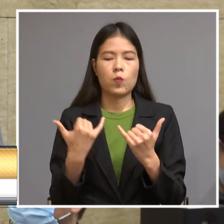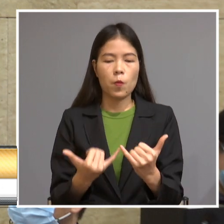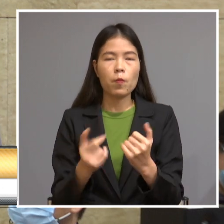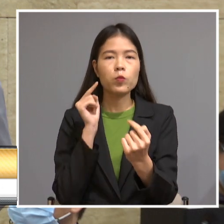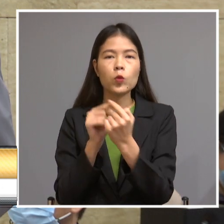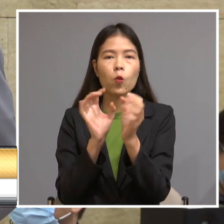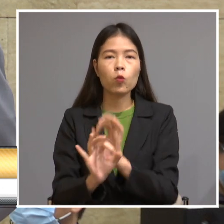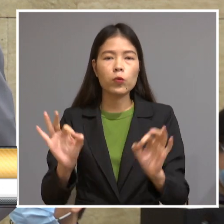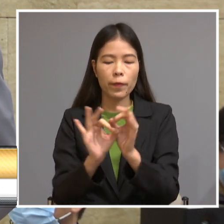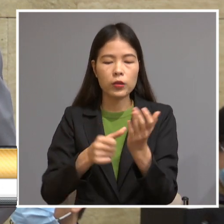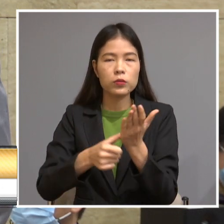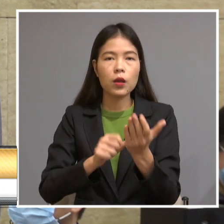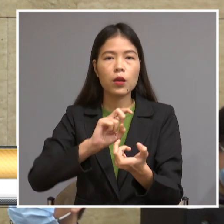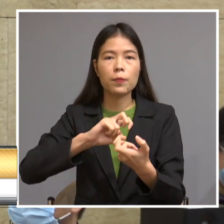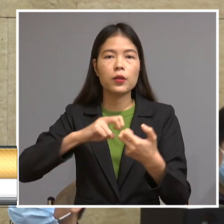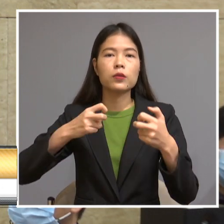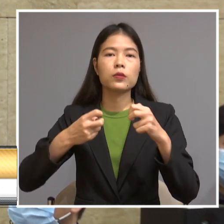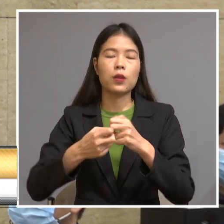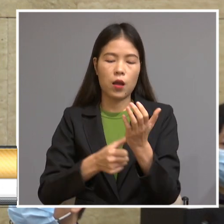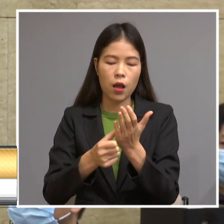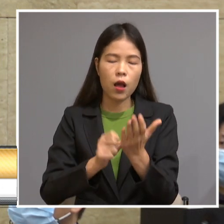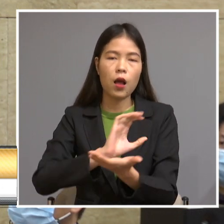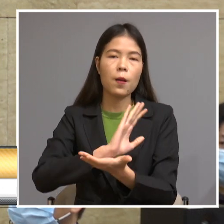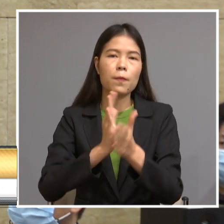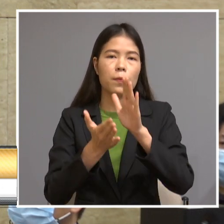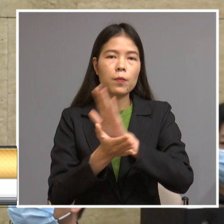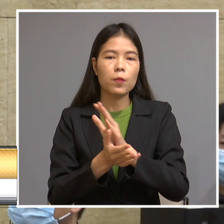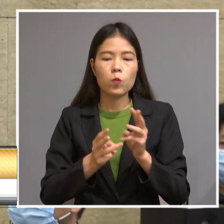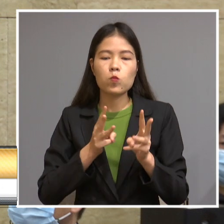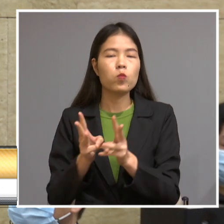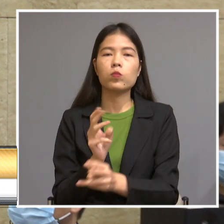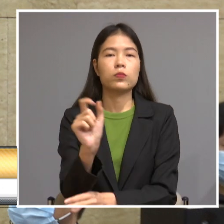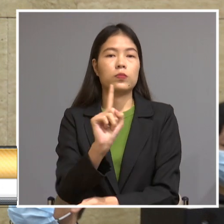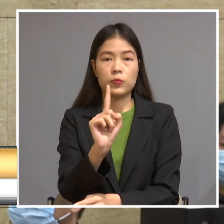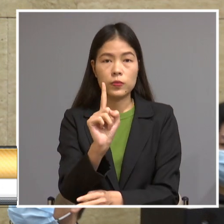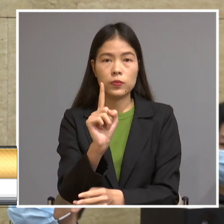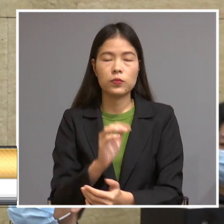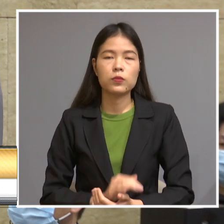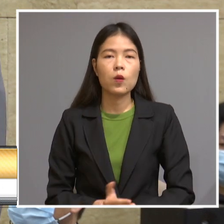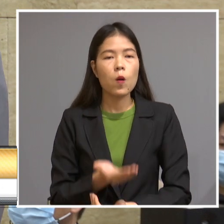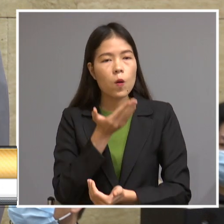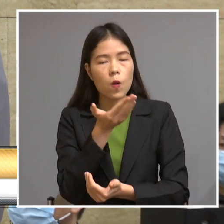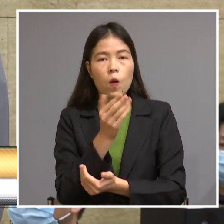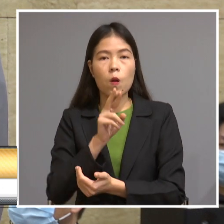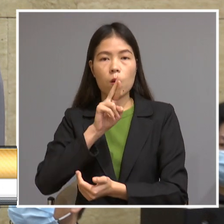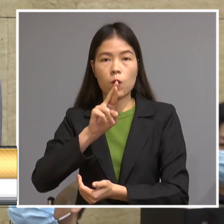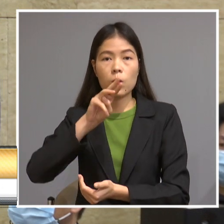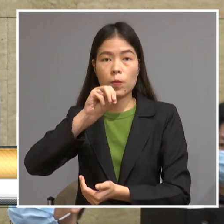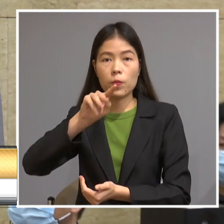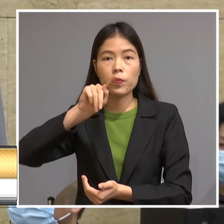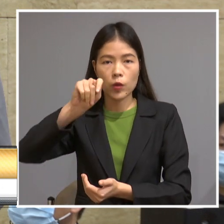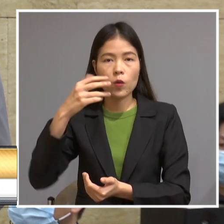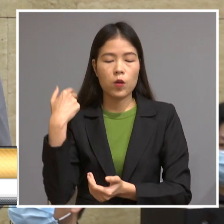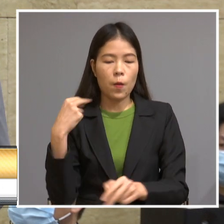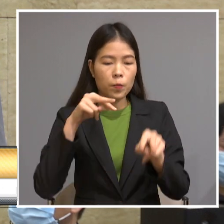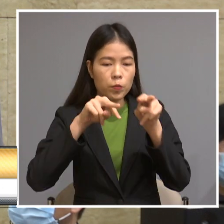ในระยะต่อไปจากดำเินการอย่ไรซึ่งขอคามกล่นาท่าน venuesktrumumtīในเรื่อง